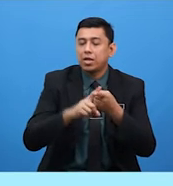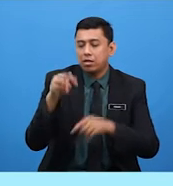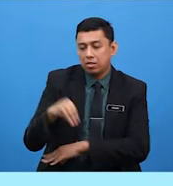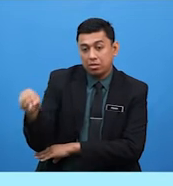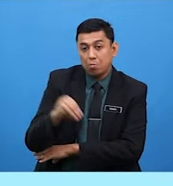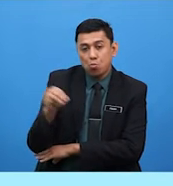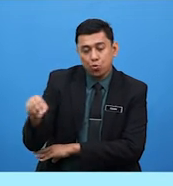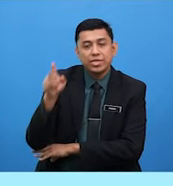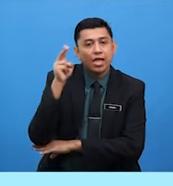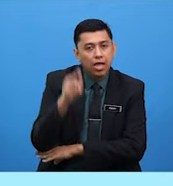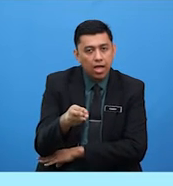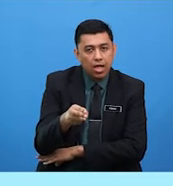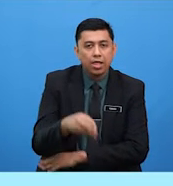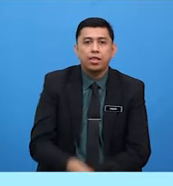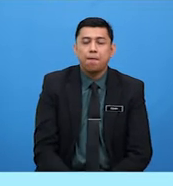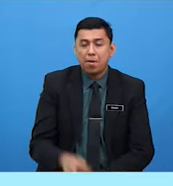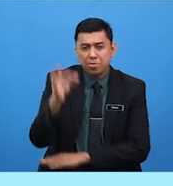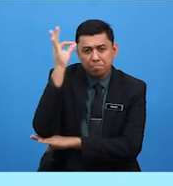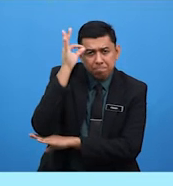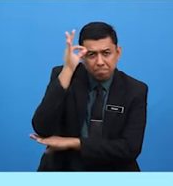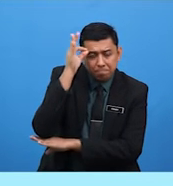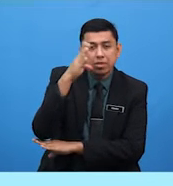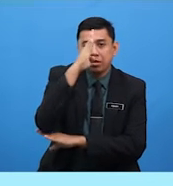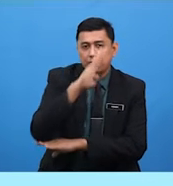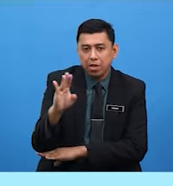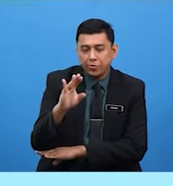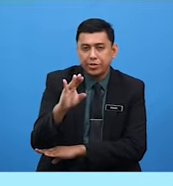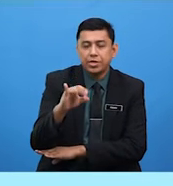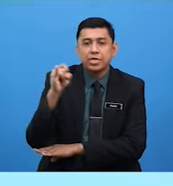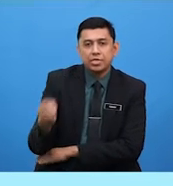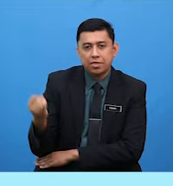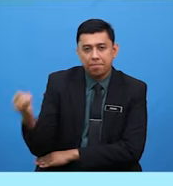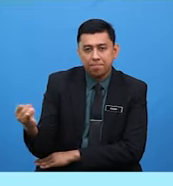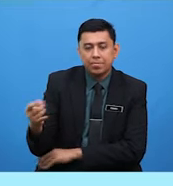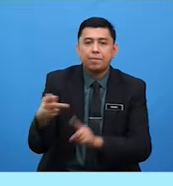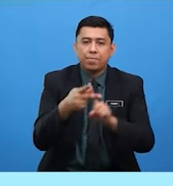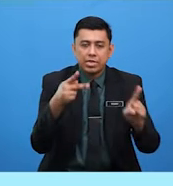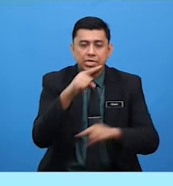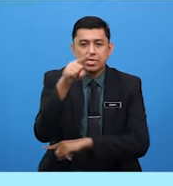murid-murid seharusnya dapat mengiktirafkan bahawa jirin terdiri daripada zara.